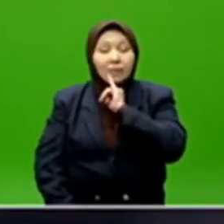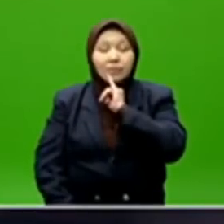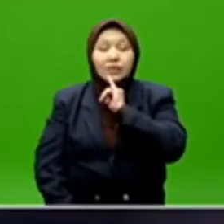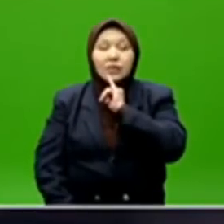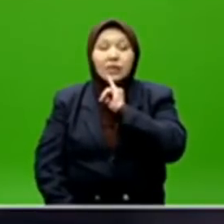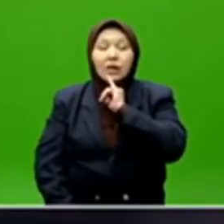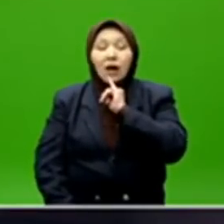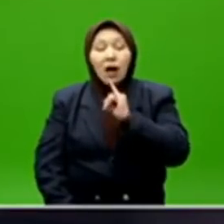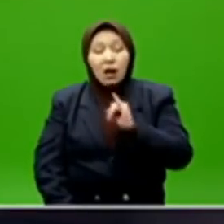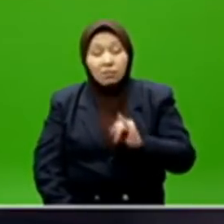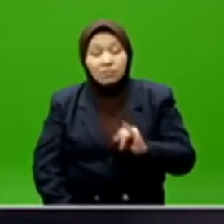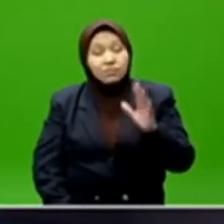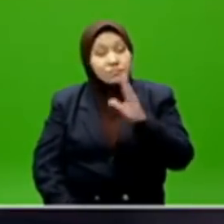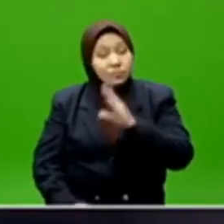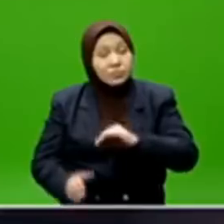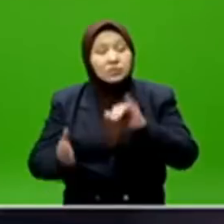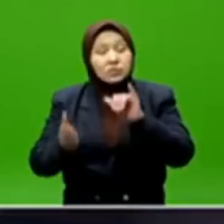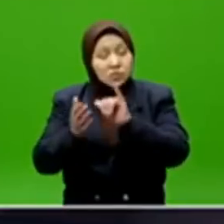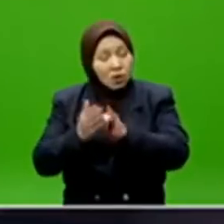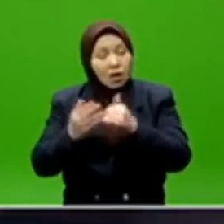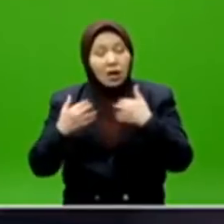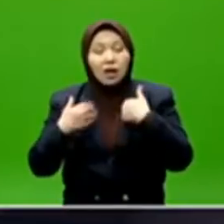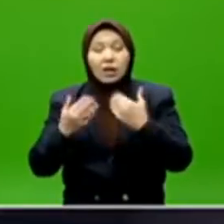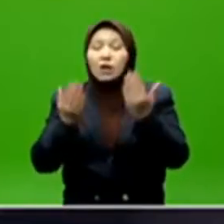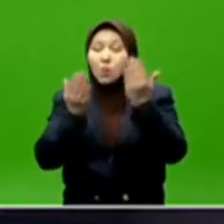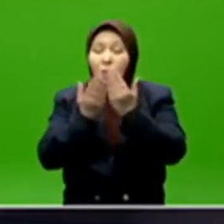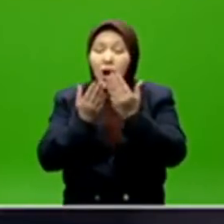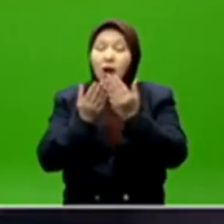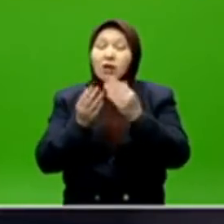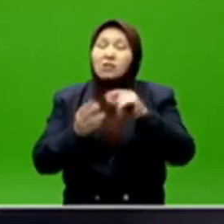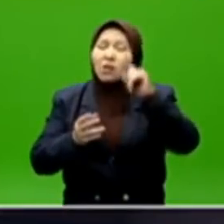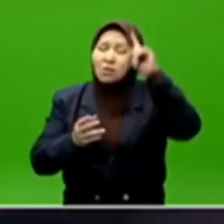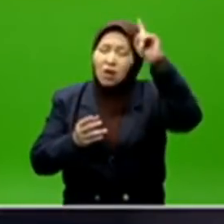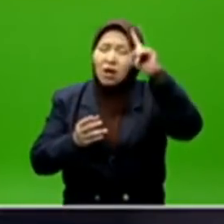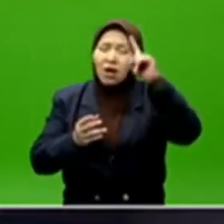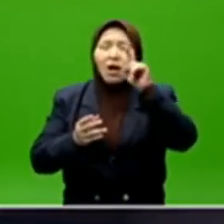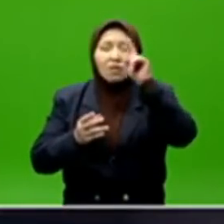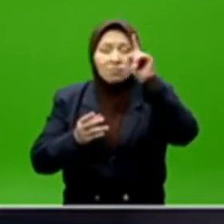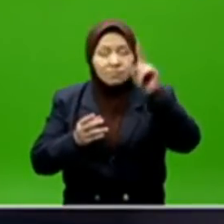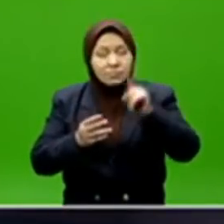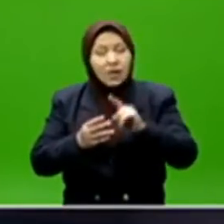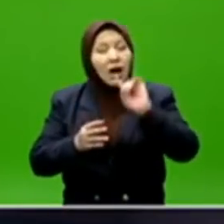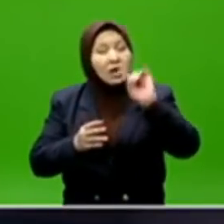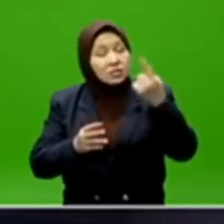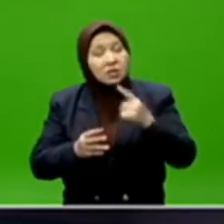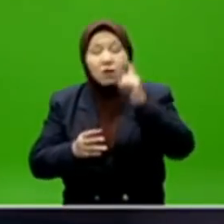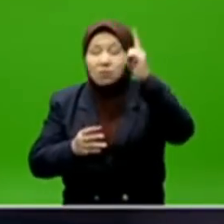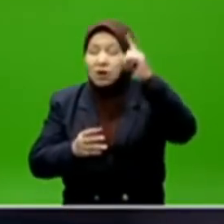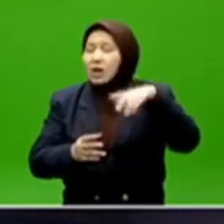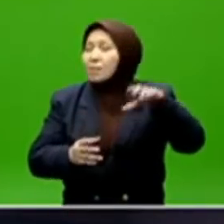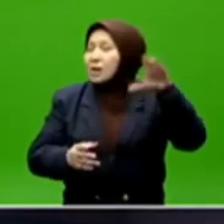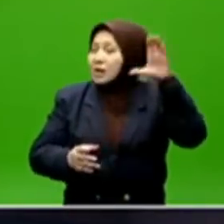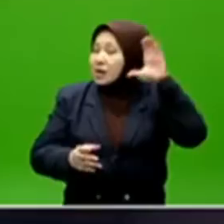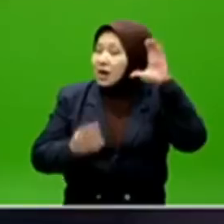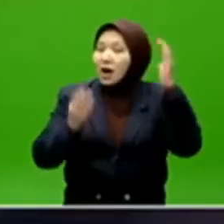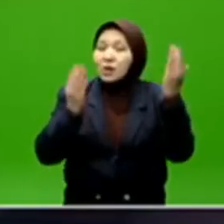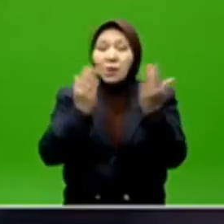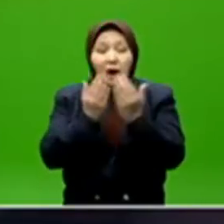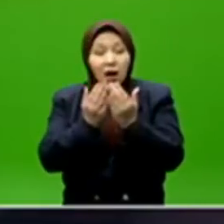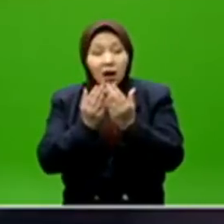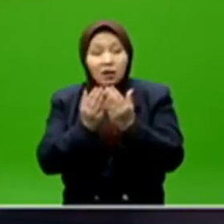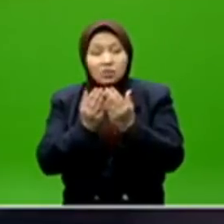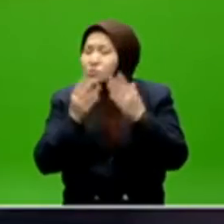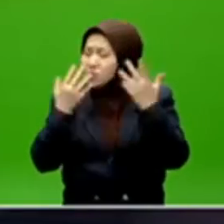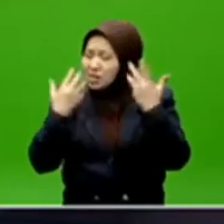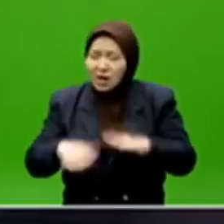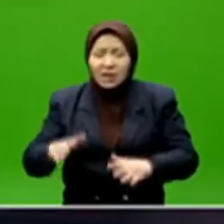inna rabbi lasami'u du'a. Sesungguhnya Tuhanku, engkaulah yang yang maha mendengar doaku. Okey, dah tahu